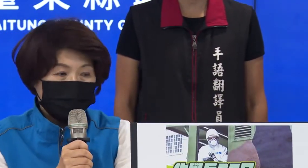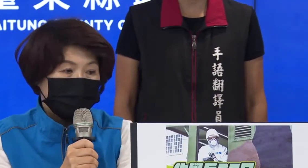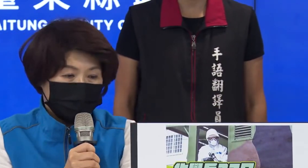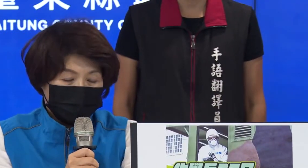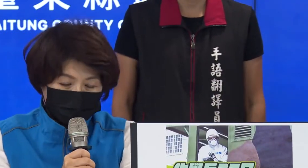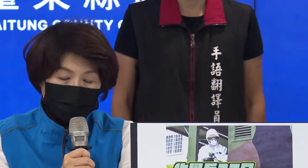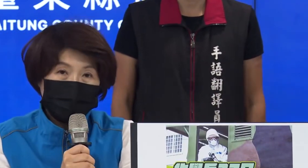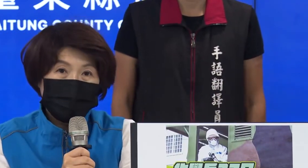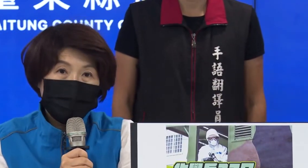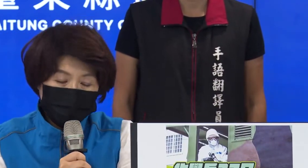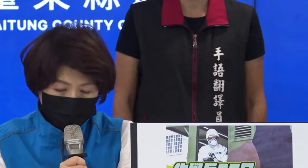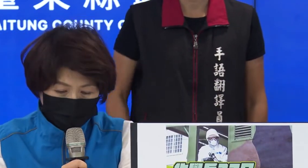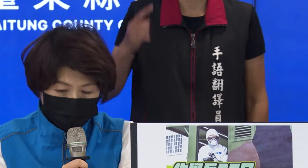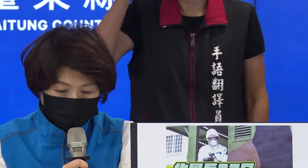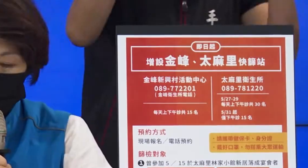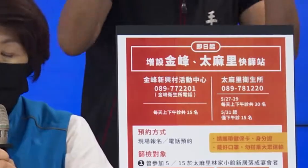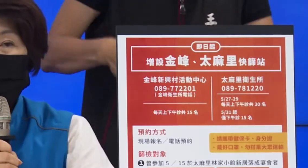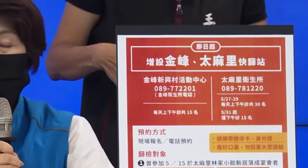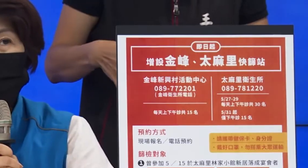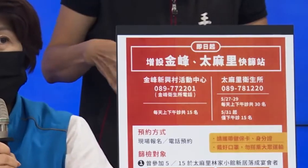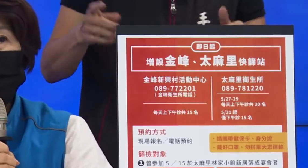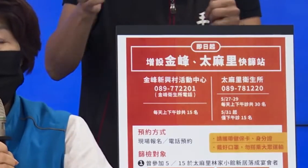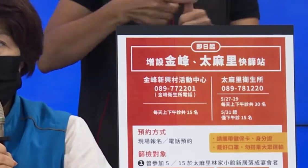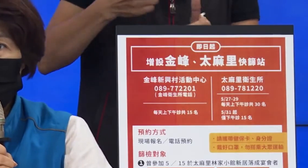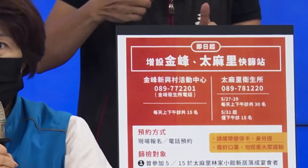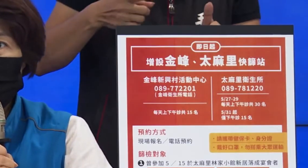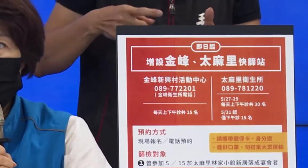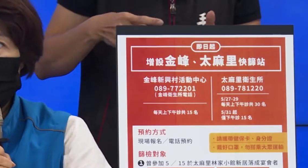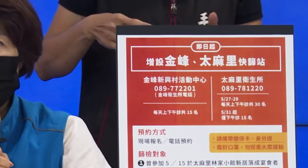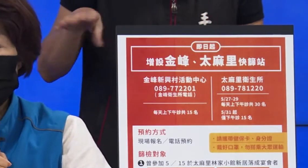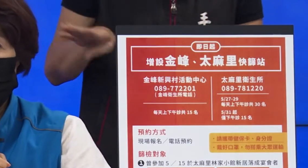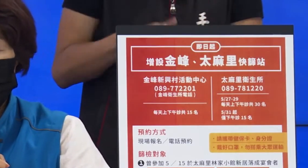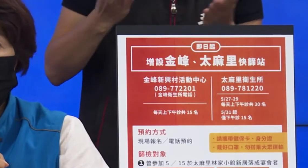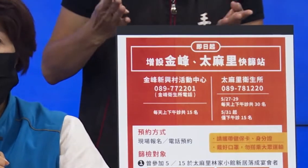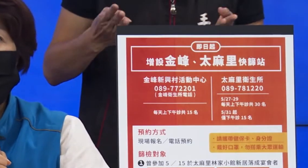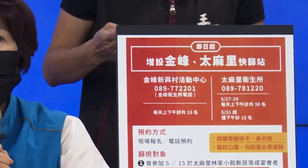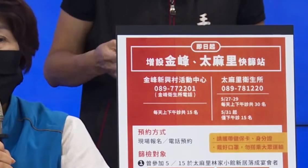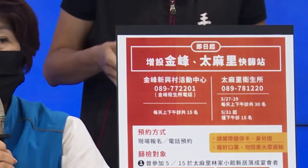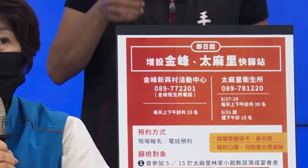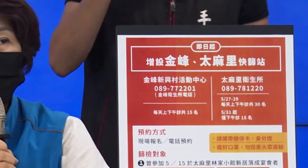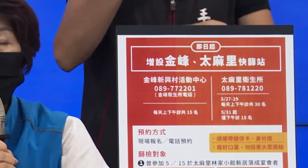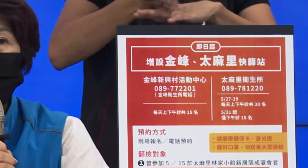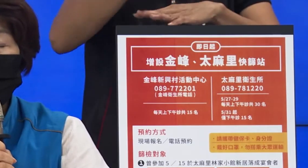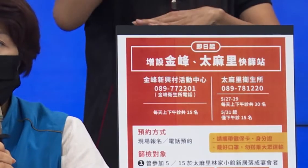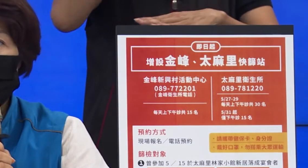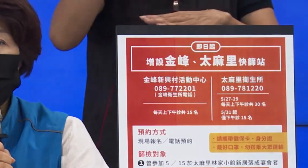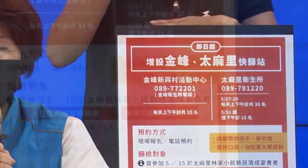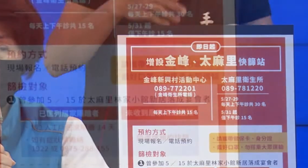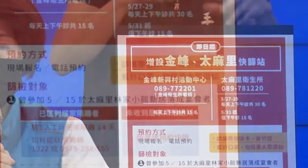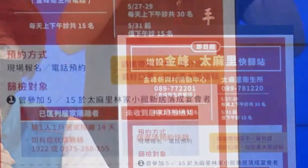民众，目前快筛对象仅针对曾经参加邻家小馆宴会者以及出现新冠